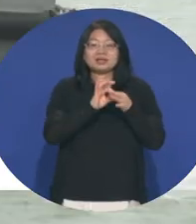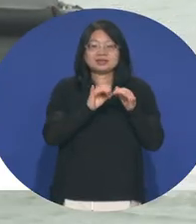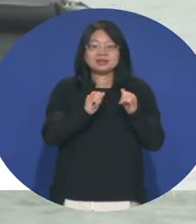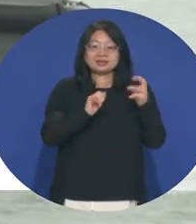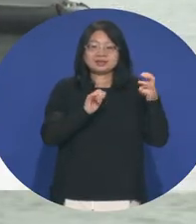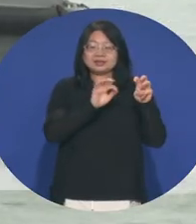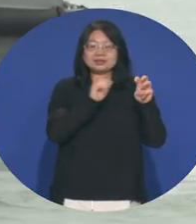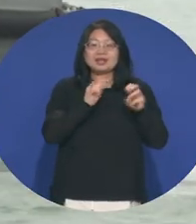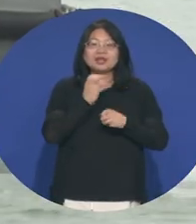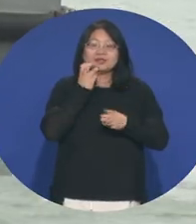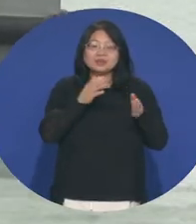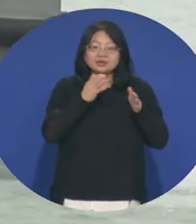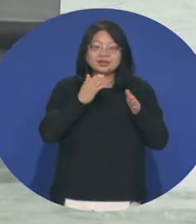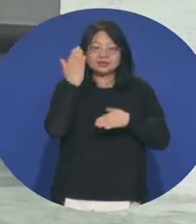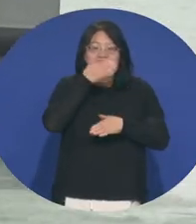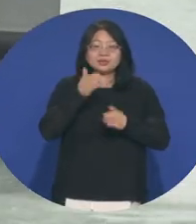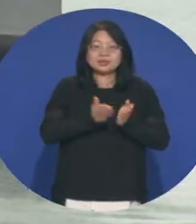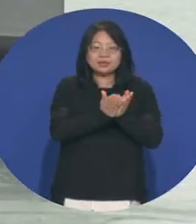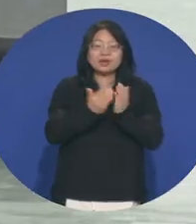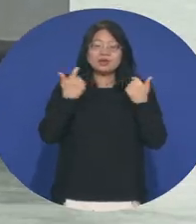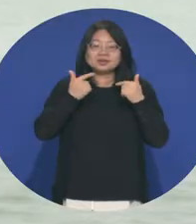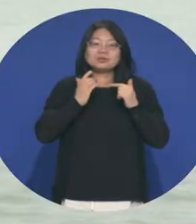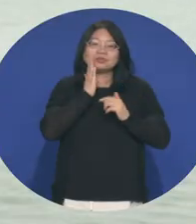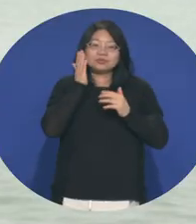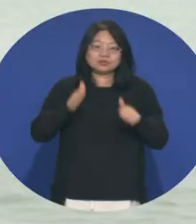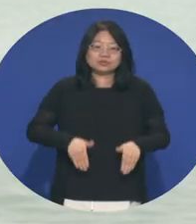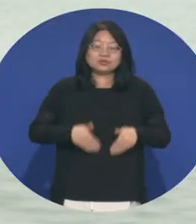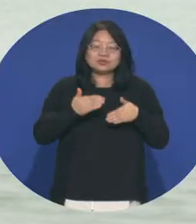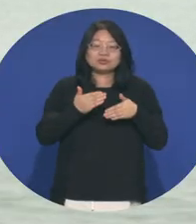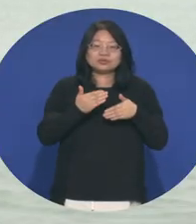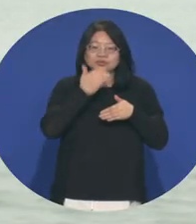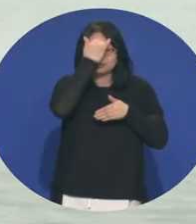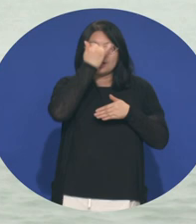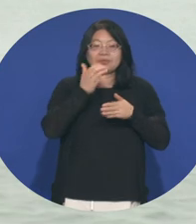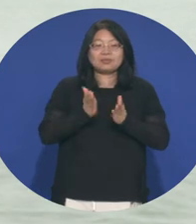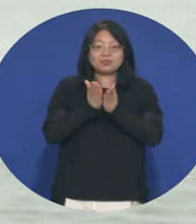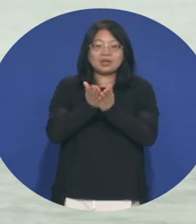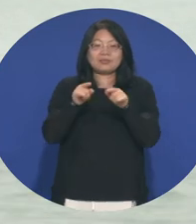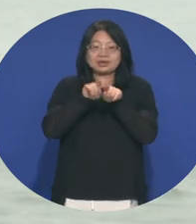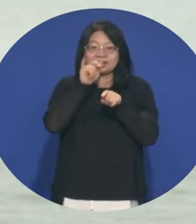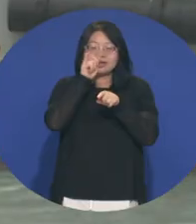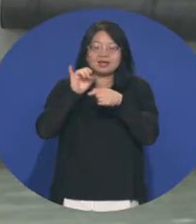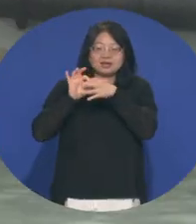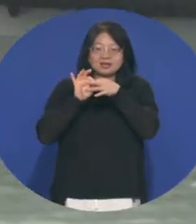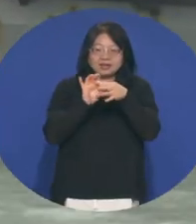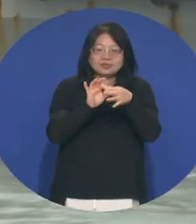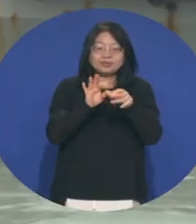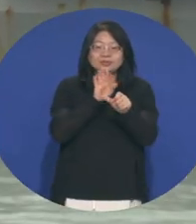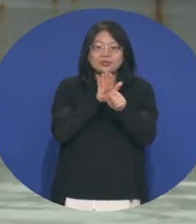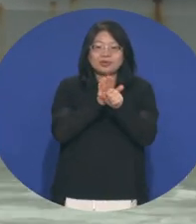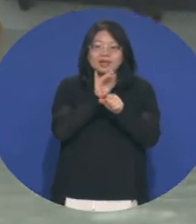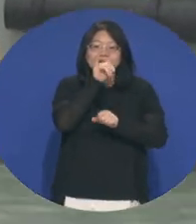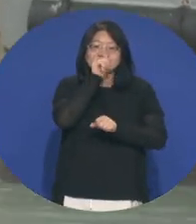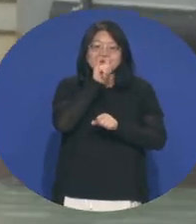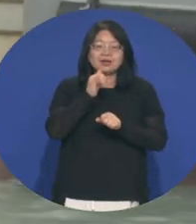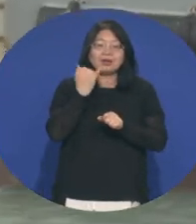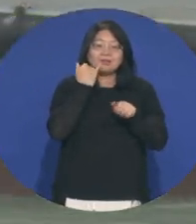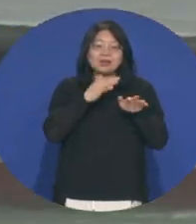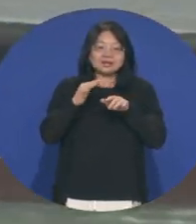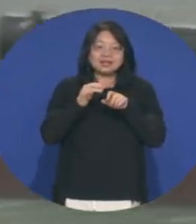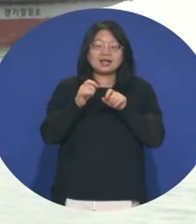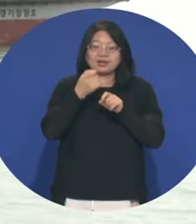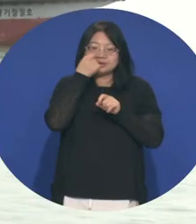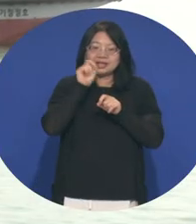30여 명과 경기청정호, 늘푸른 충남호가 참가했습니다. 도는 충남도와 지속적 협력을 통해 해양